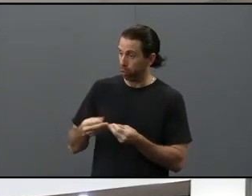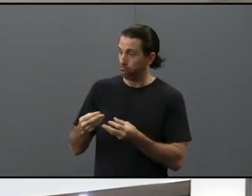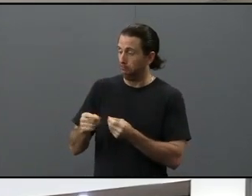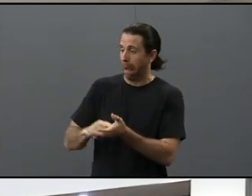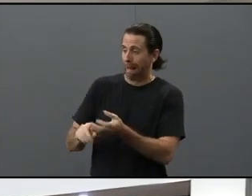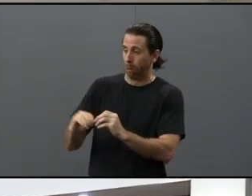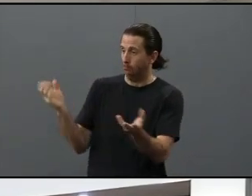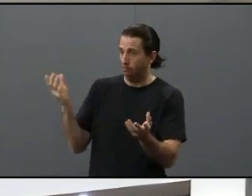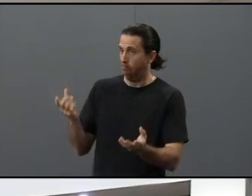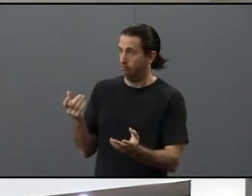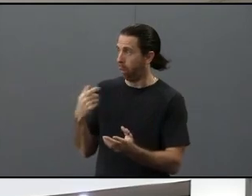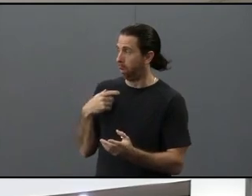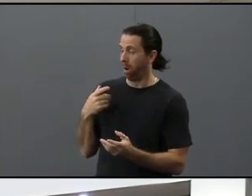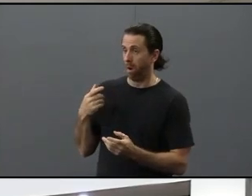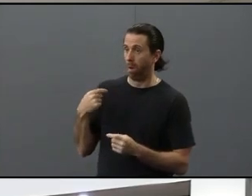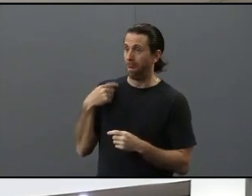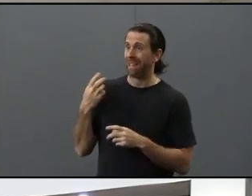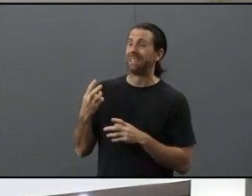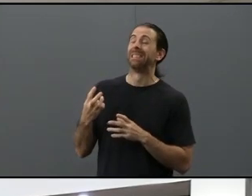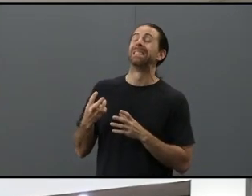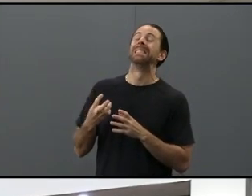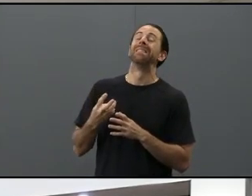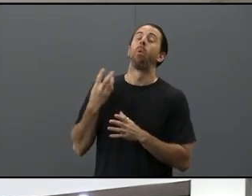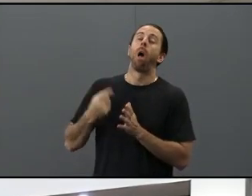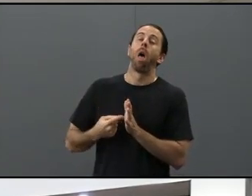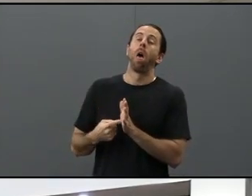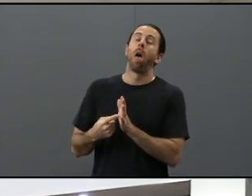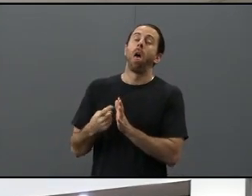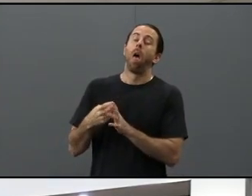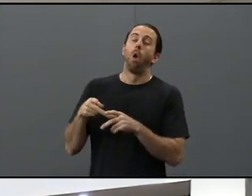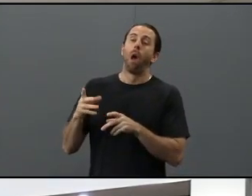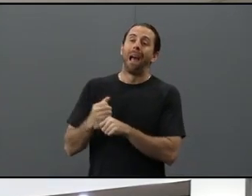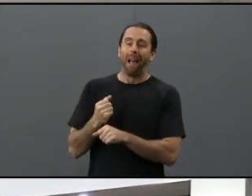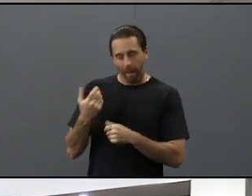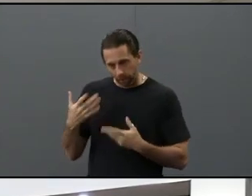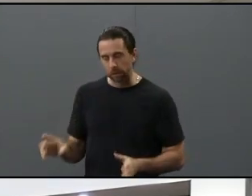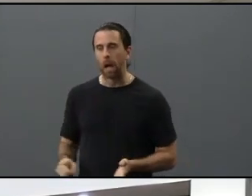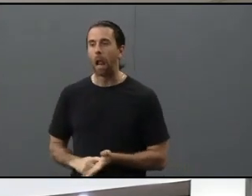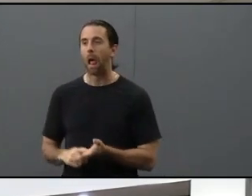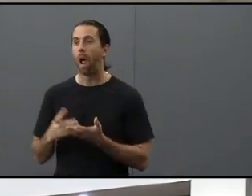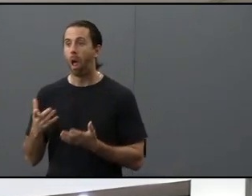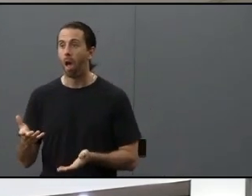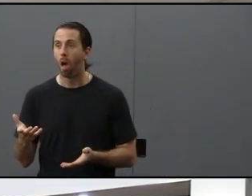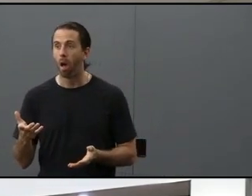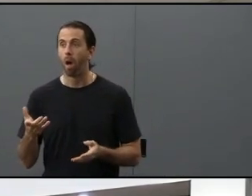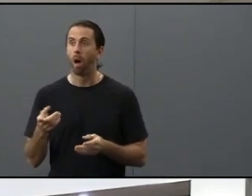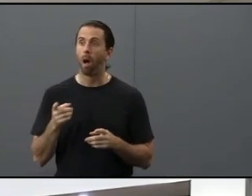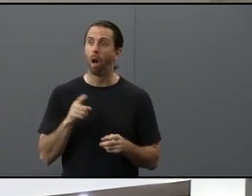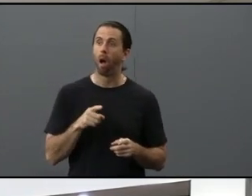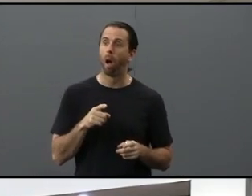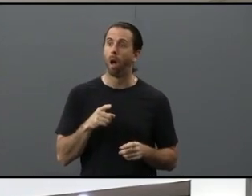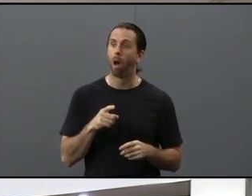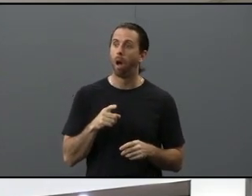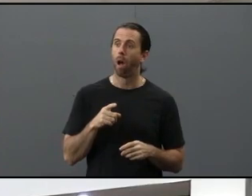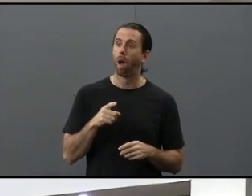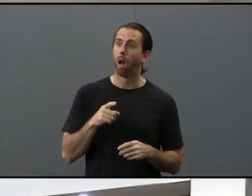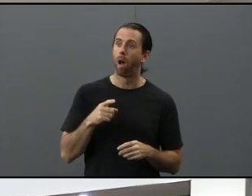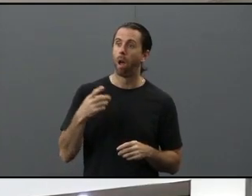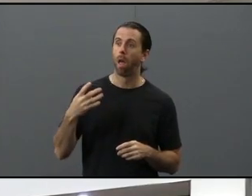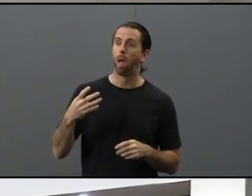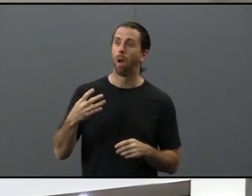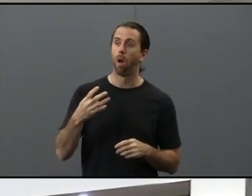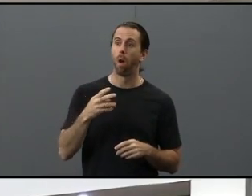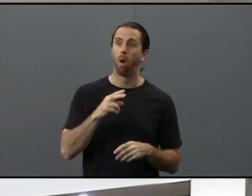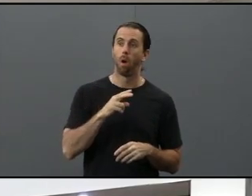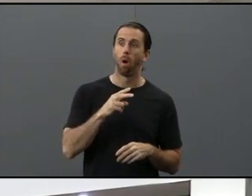c'est c'est pas réglé ça a pris six fois pour régler gagner il l'ont la méthode un purgeur 2h l'après-midi 2h de la